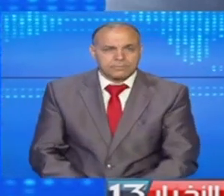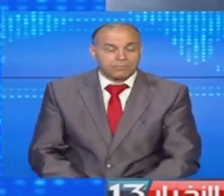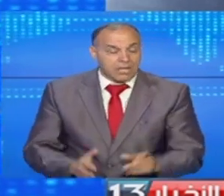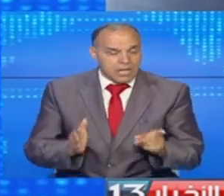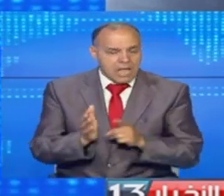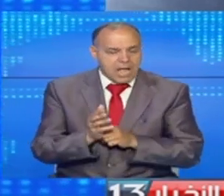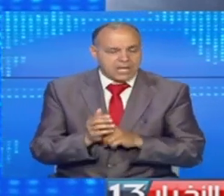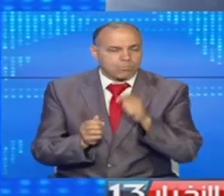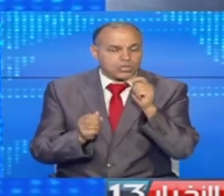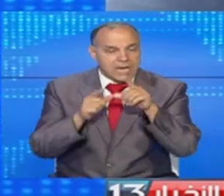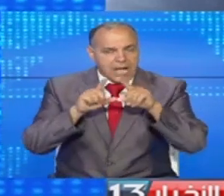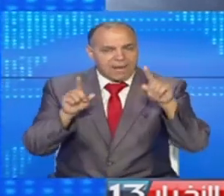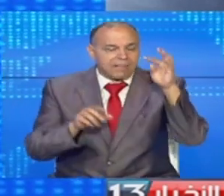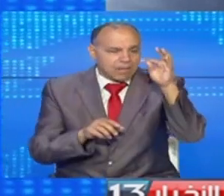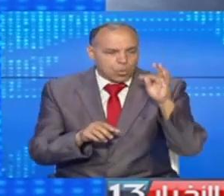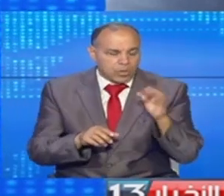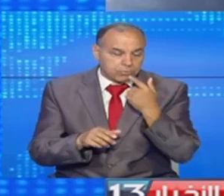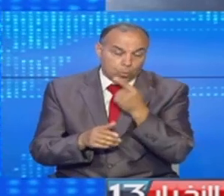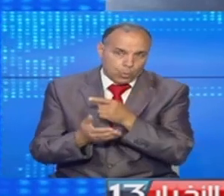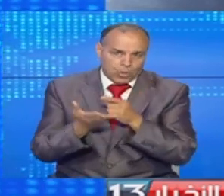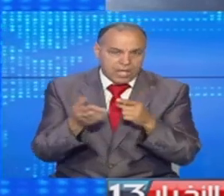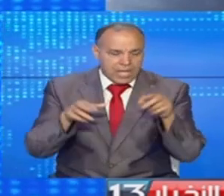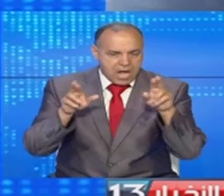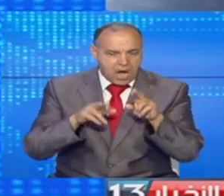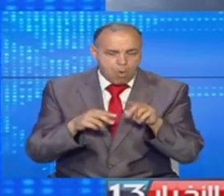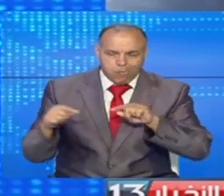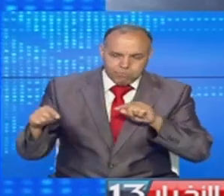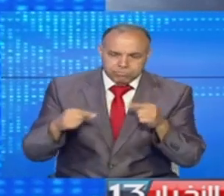أكد مراسل الأخبار بتطاوين خميس ببطان عودة